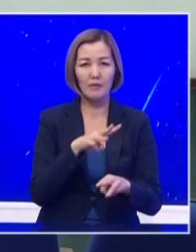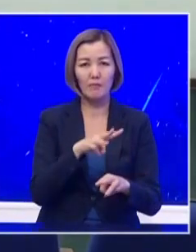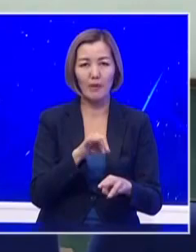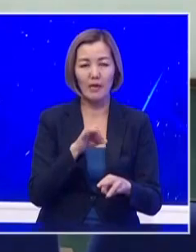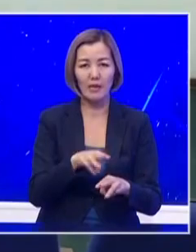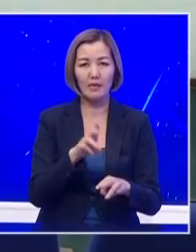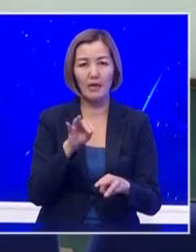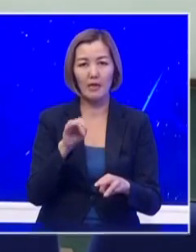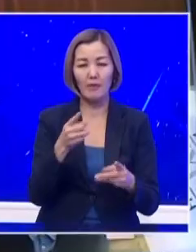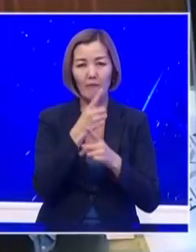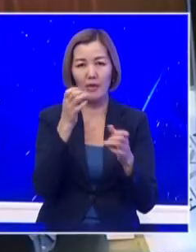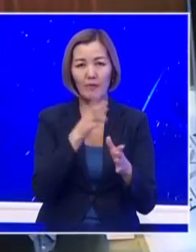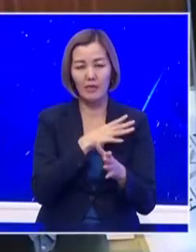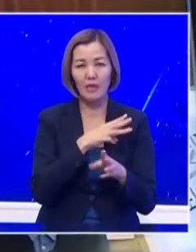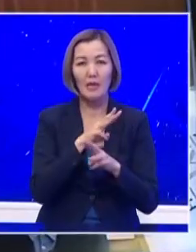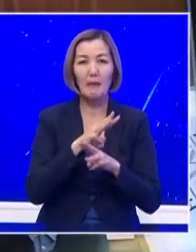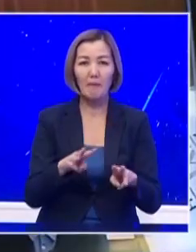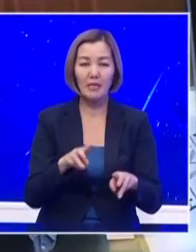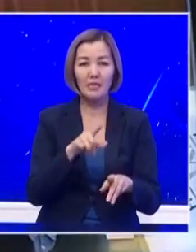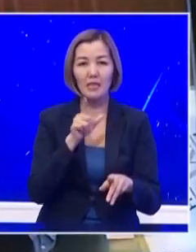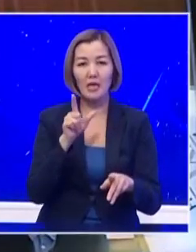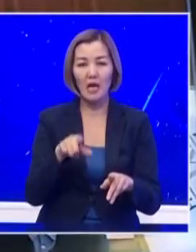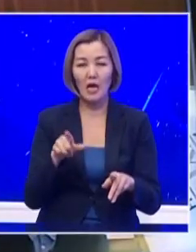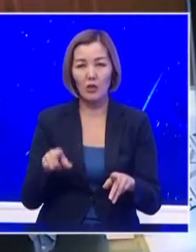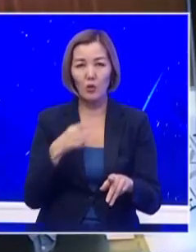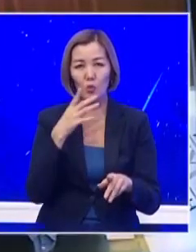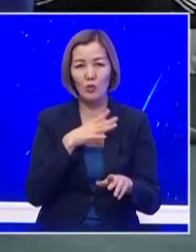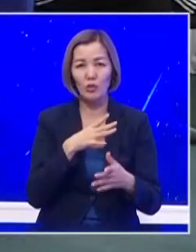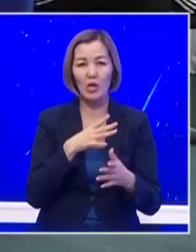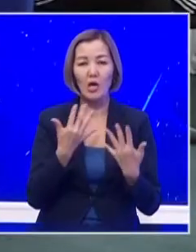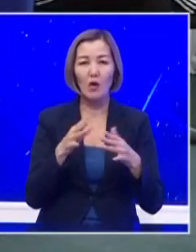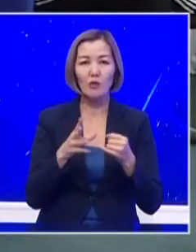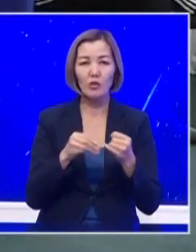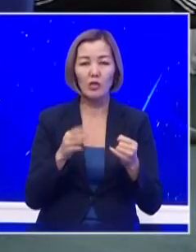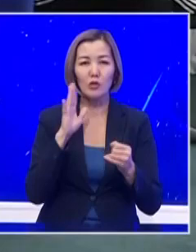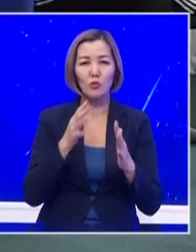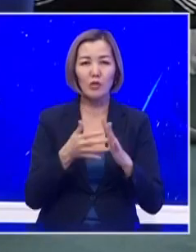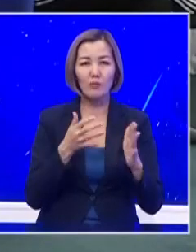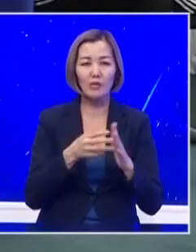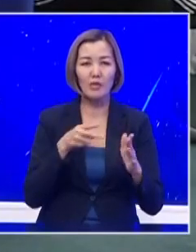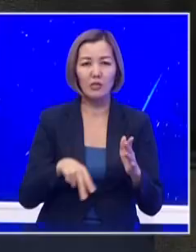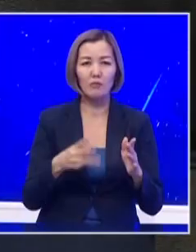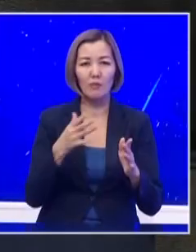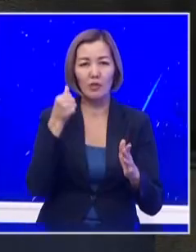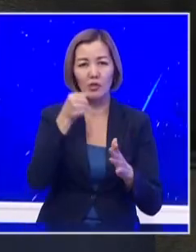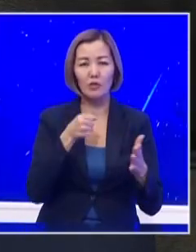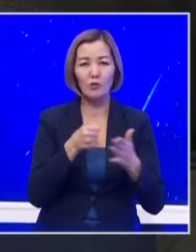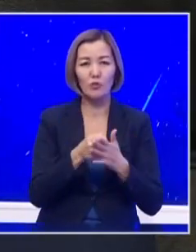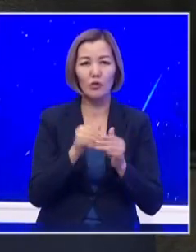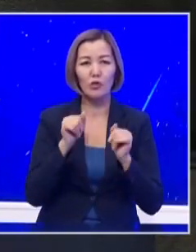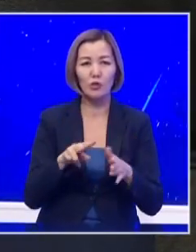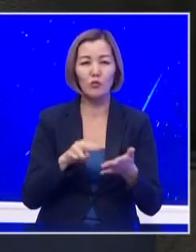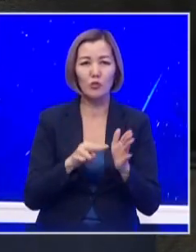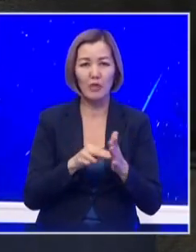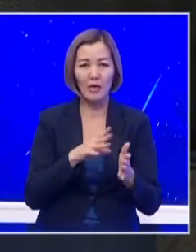министрі Марат Қарабаев мәлімдеді. Министрдің айтуынша, ауылдық жерлердегі ауыз су тапшылығын 2025 жылдың соңына